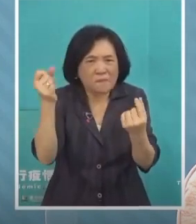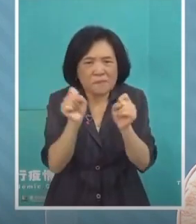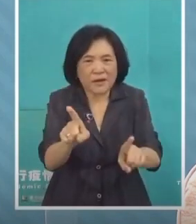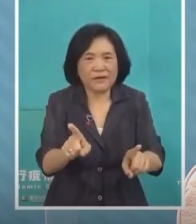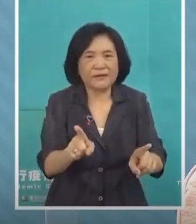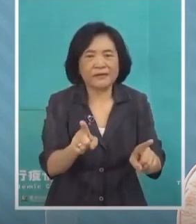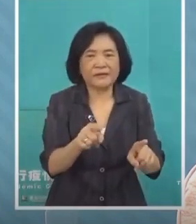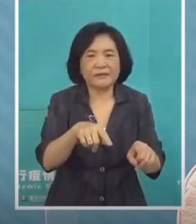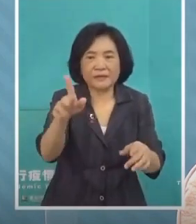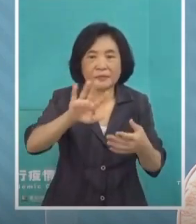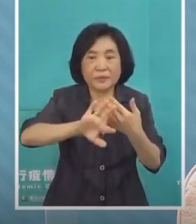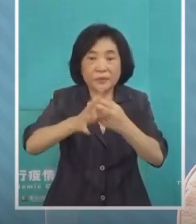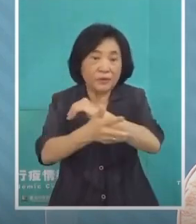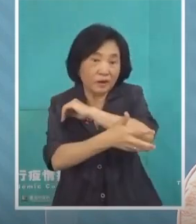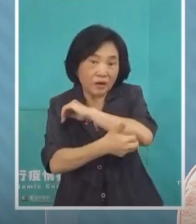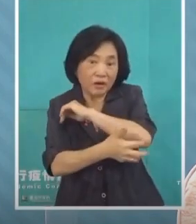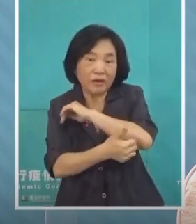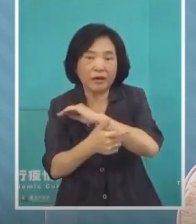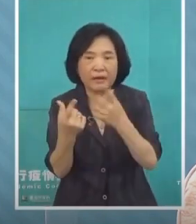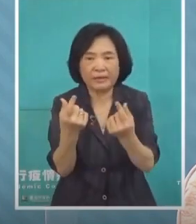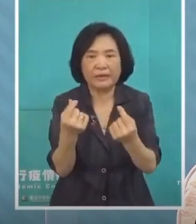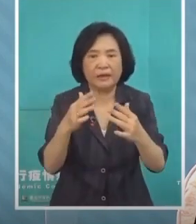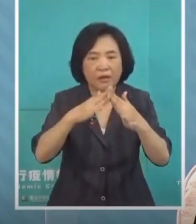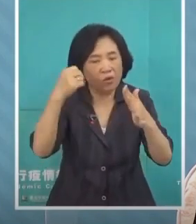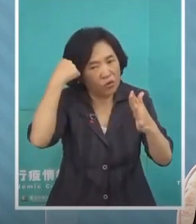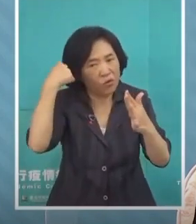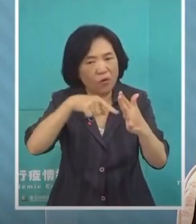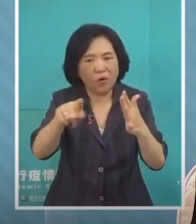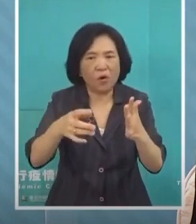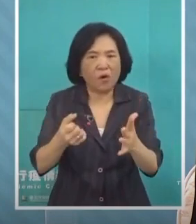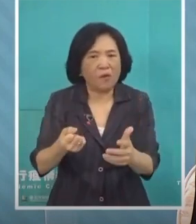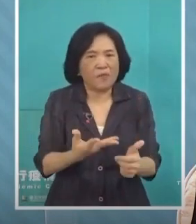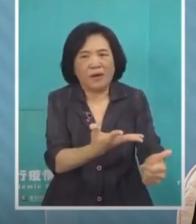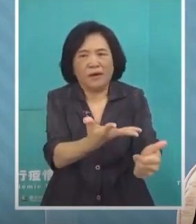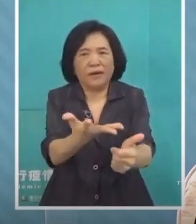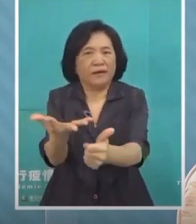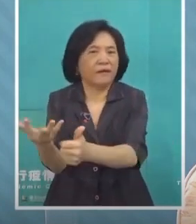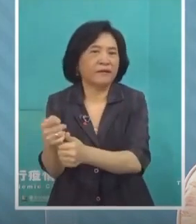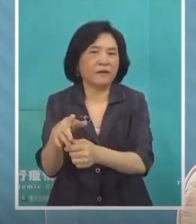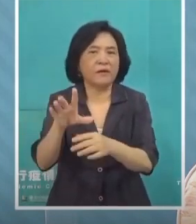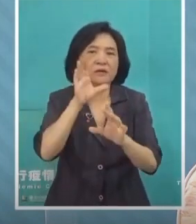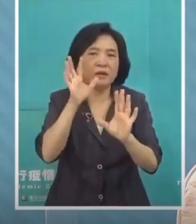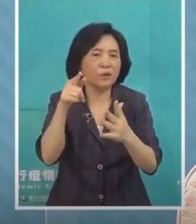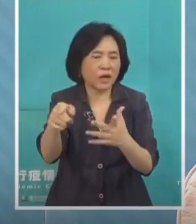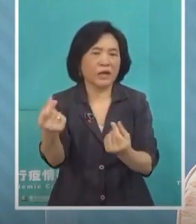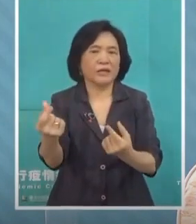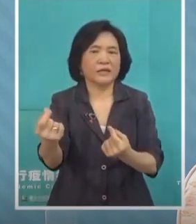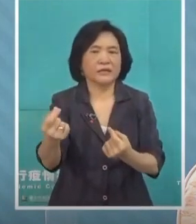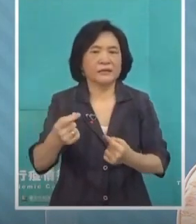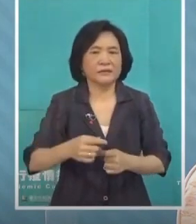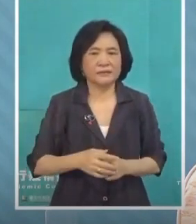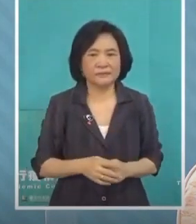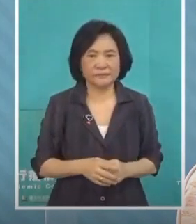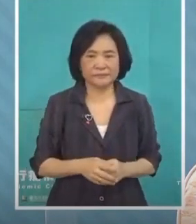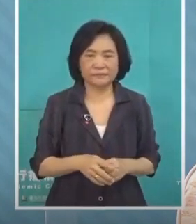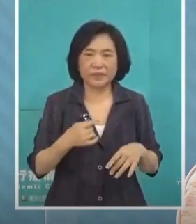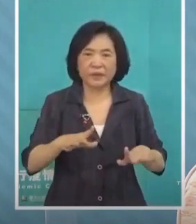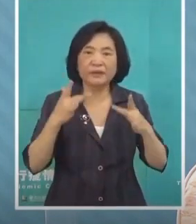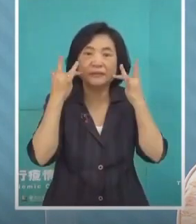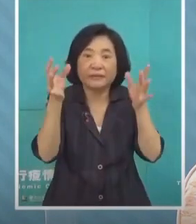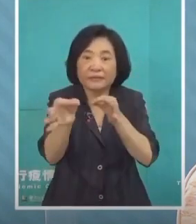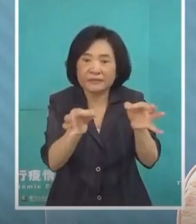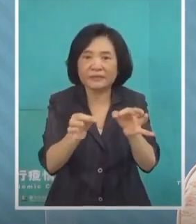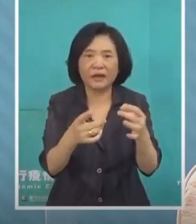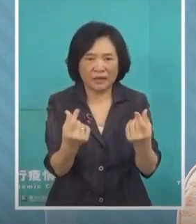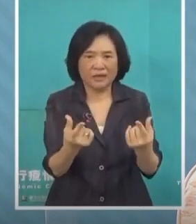也是在移工的宿舍，你知道有发生那种大的群聚的大规模感染那市场也是他